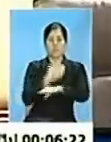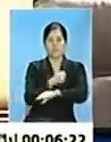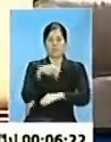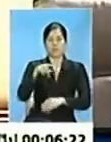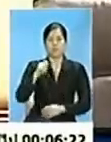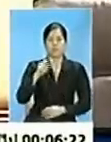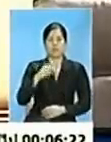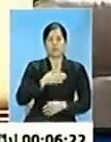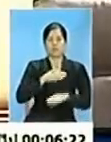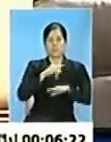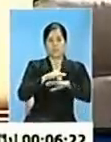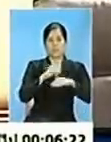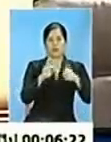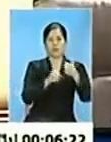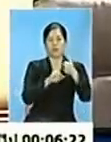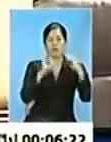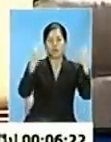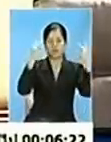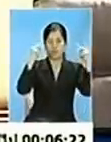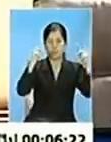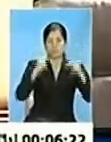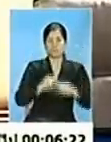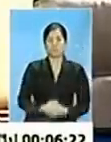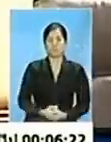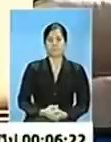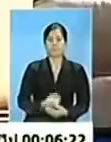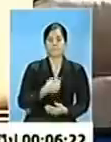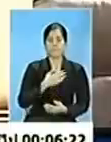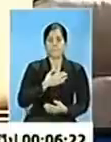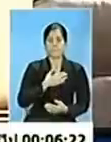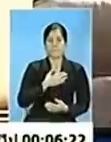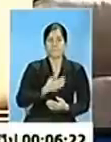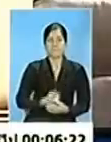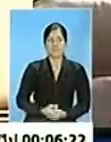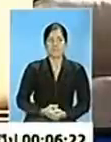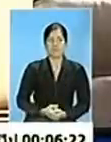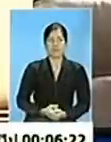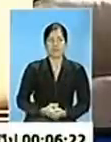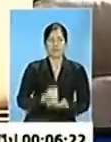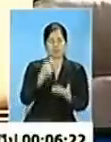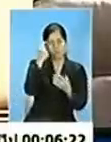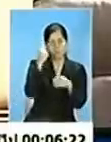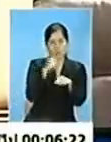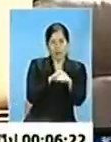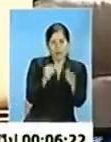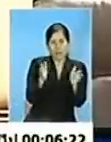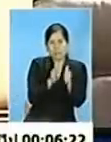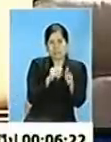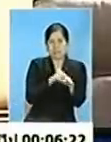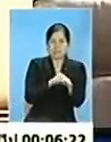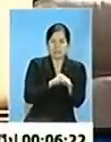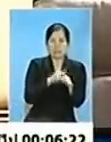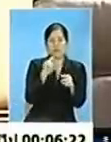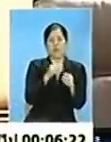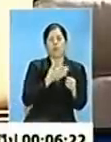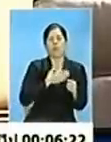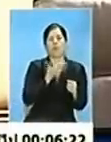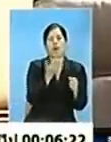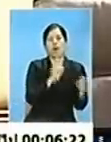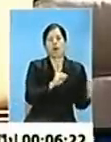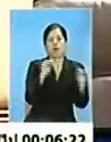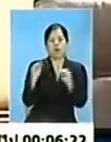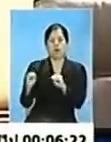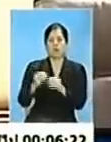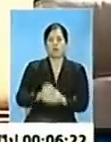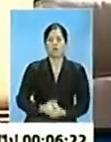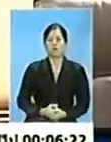านะรองนายกรัฐมนตรีผมเดินทางมาเนี่ยผมคิดว่าไม่ทันก็ขอเลื่อนเสียงคุ